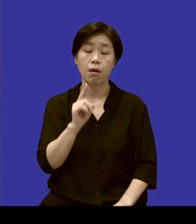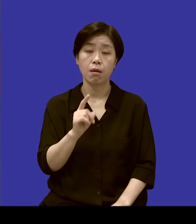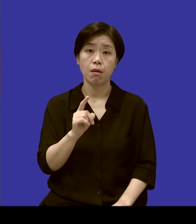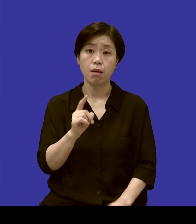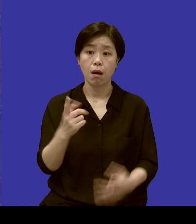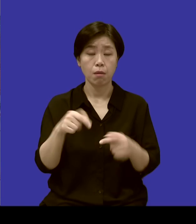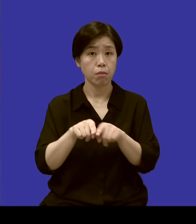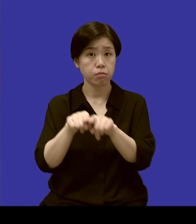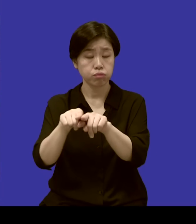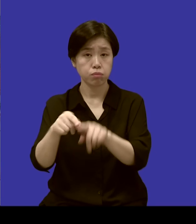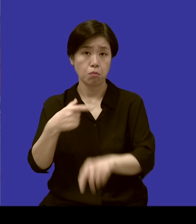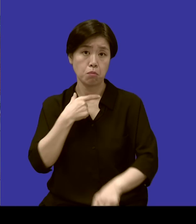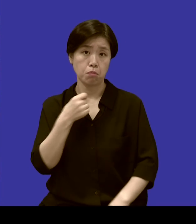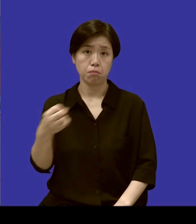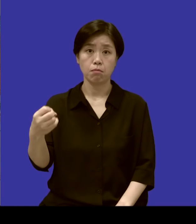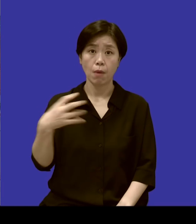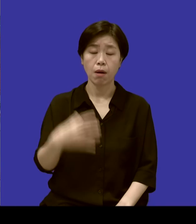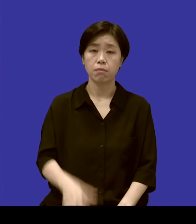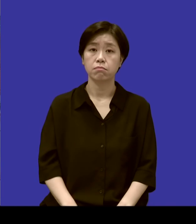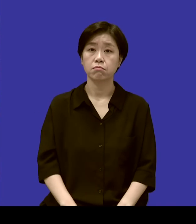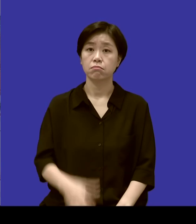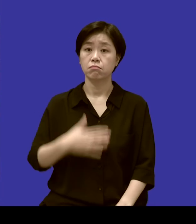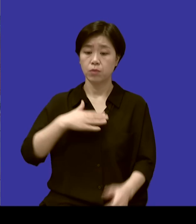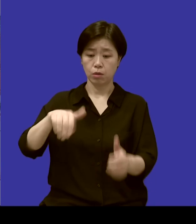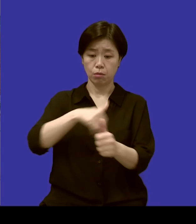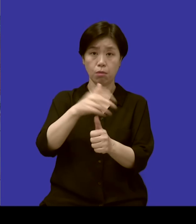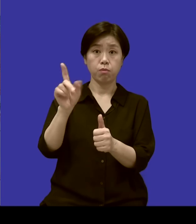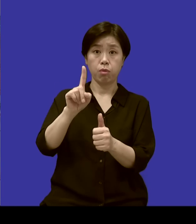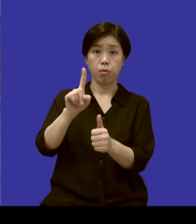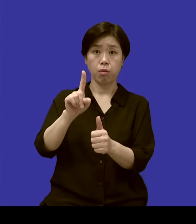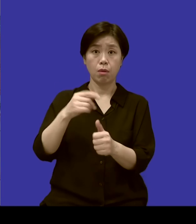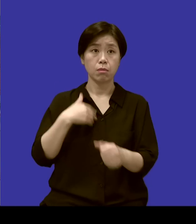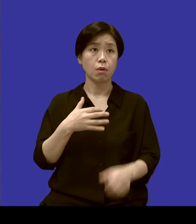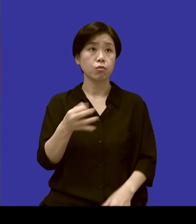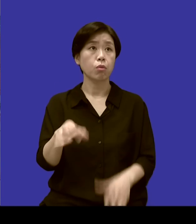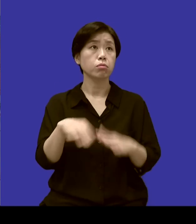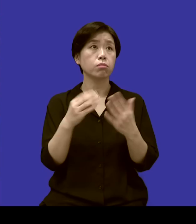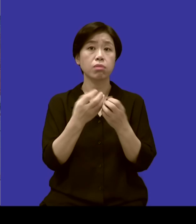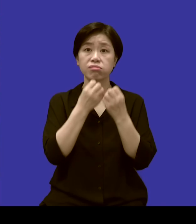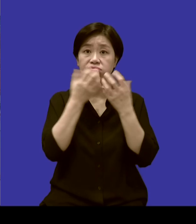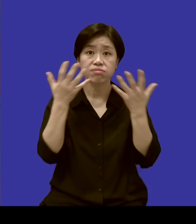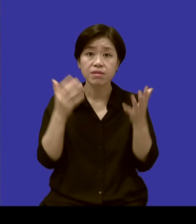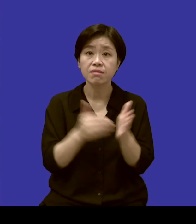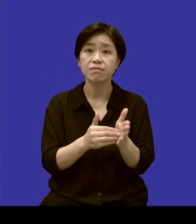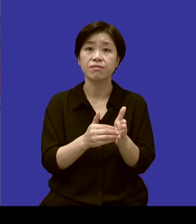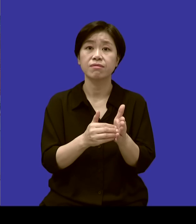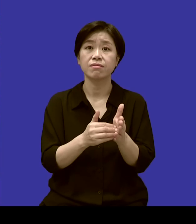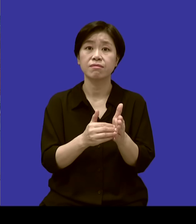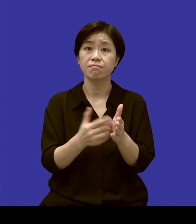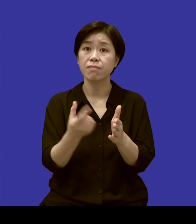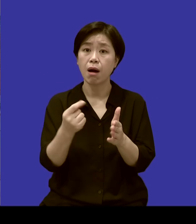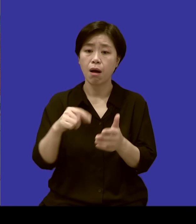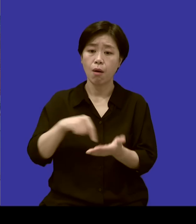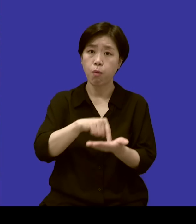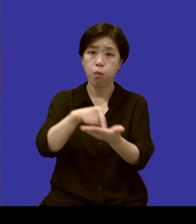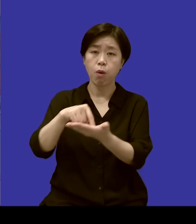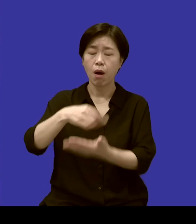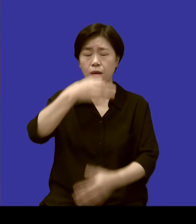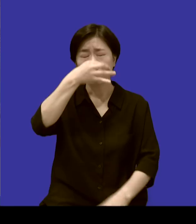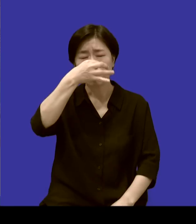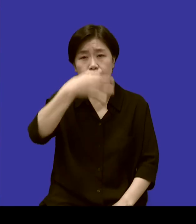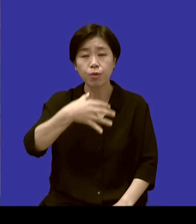돈도 다 날리고 아무것도 없고 또 시간도 있고 외롭고 그렇잖아요. 네네. 힘들고. 예.